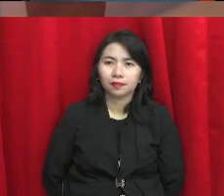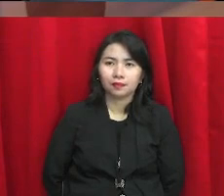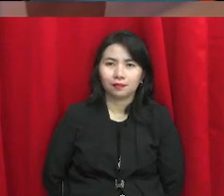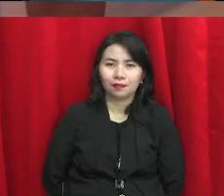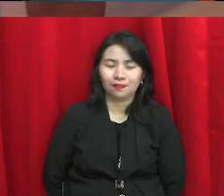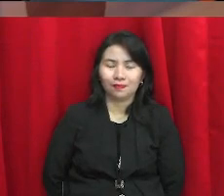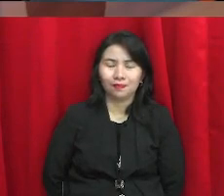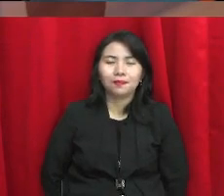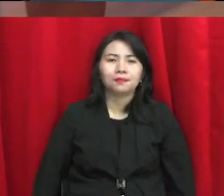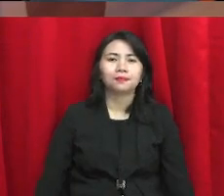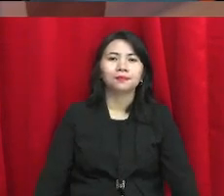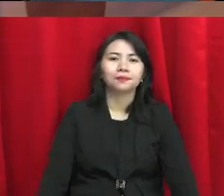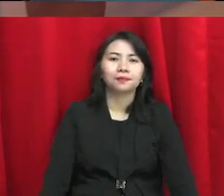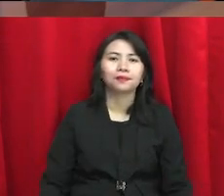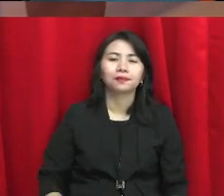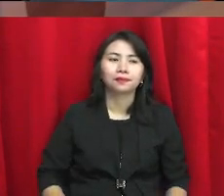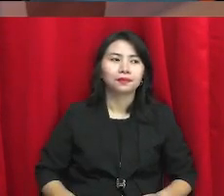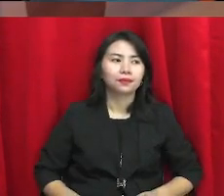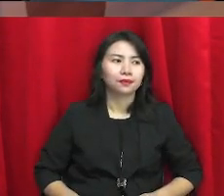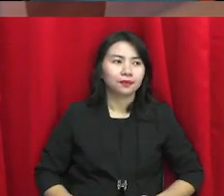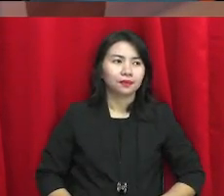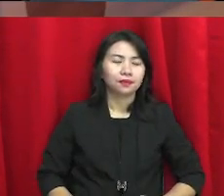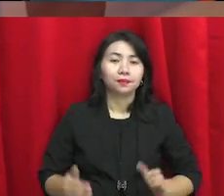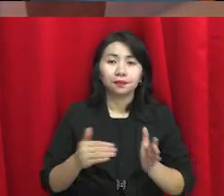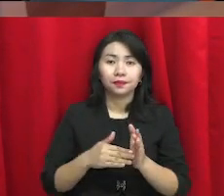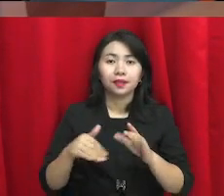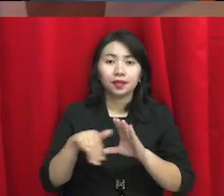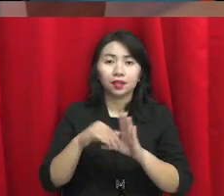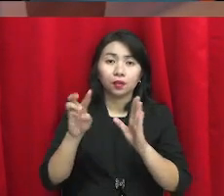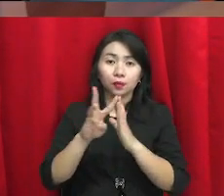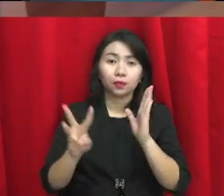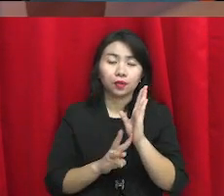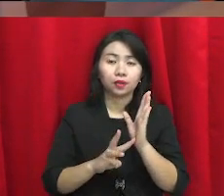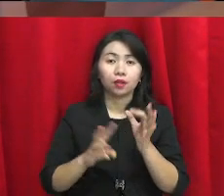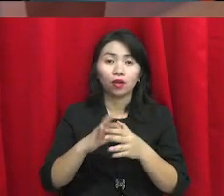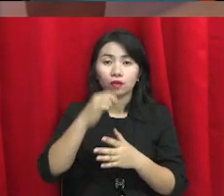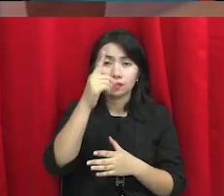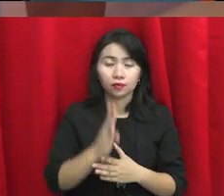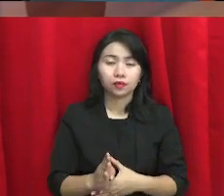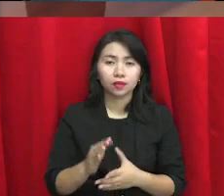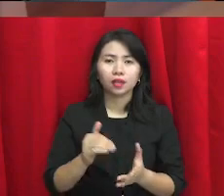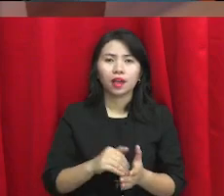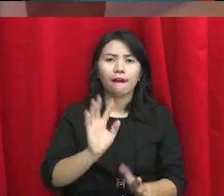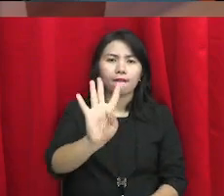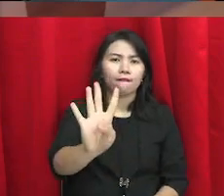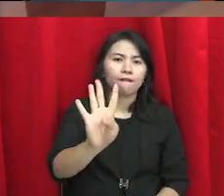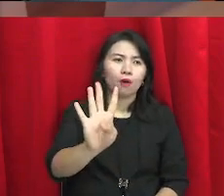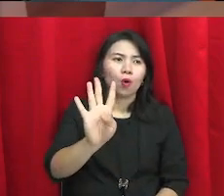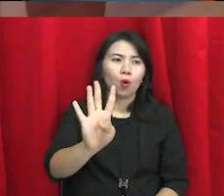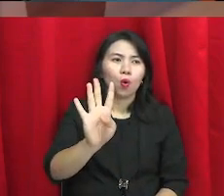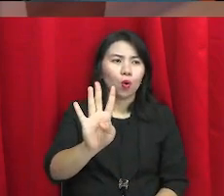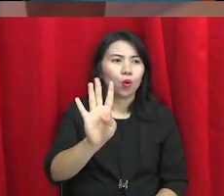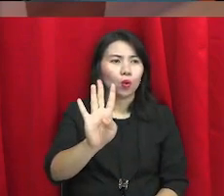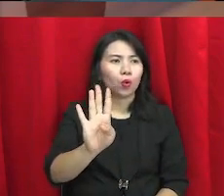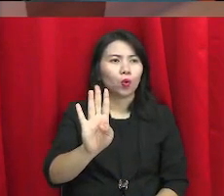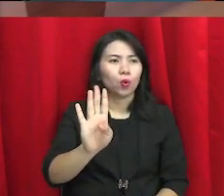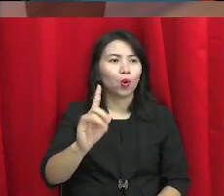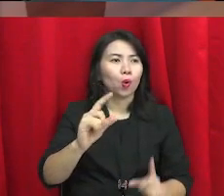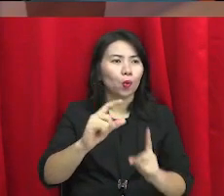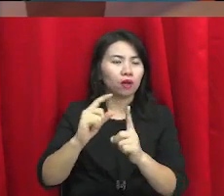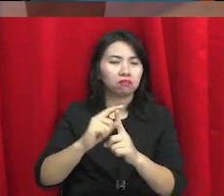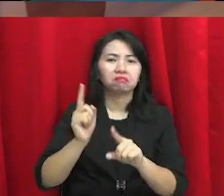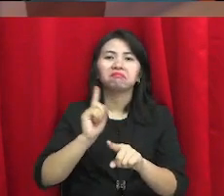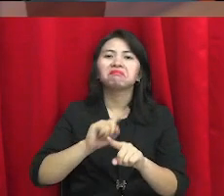You see, sabi ko nga, basta, eto lang, sa will, yung word lang na yun, na will ng Diyos, four-letter word. Pero mabigat